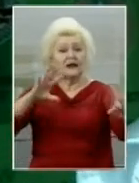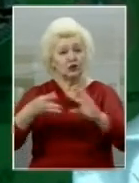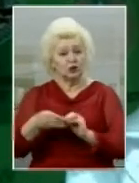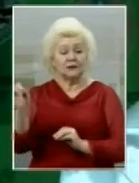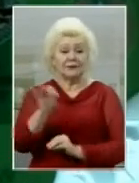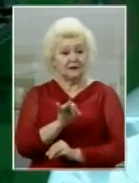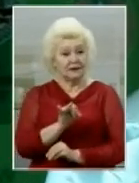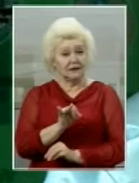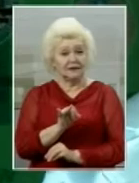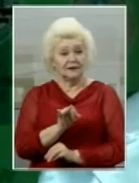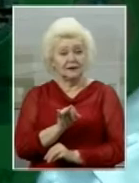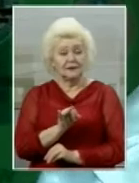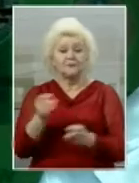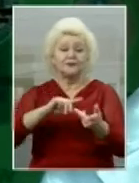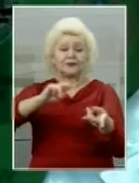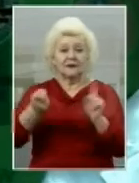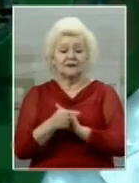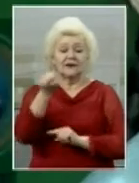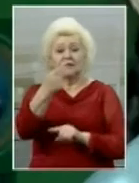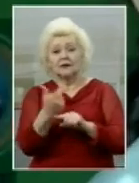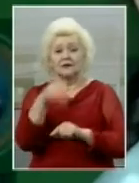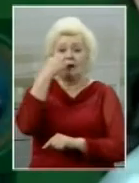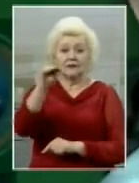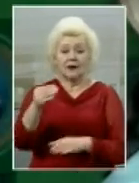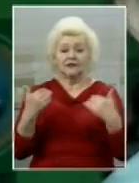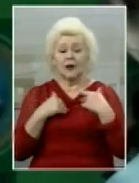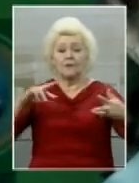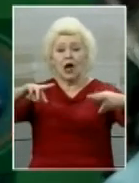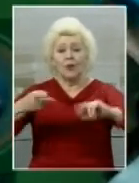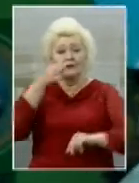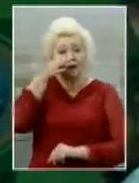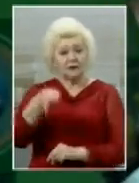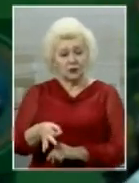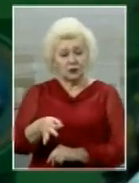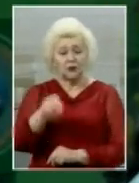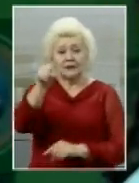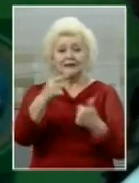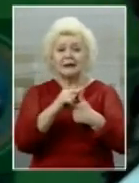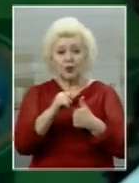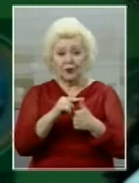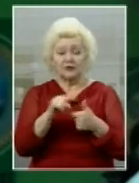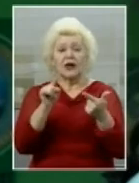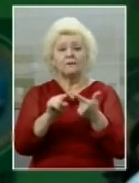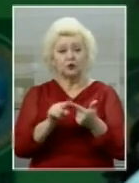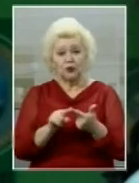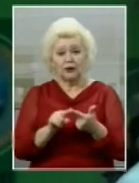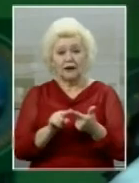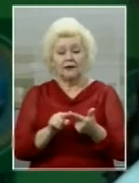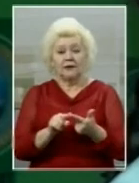і стати одним із найкращих. Ми обмінялися досвідом, це по-перше. По-друге,